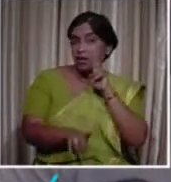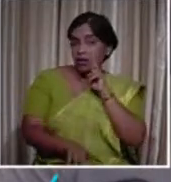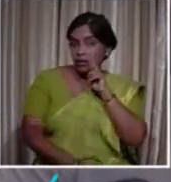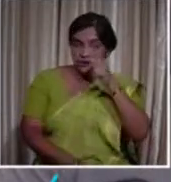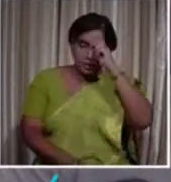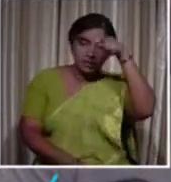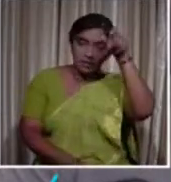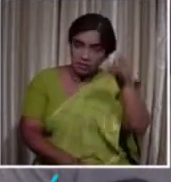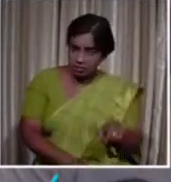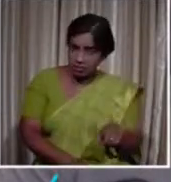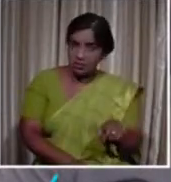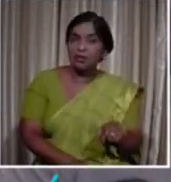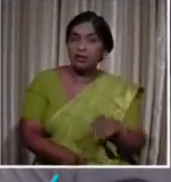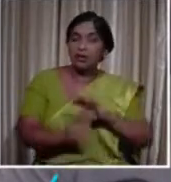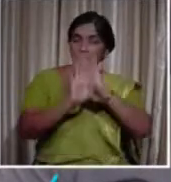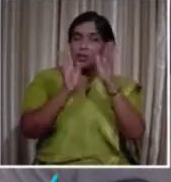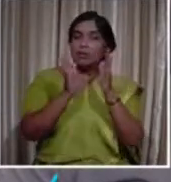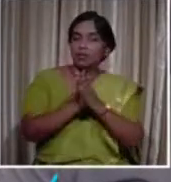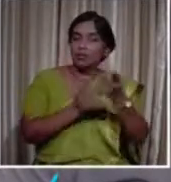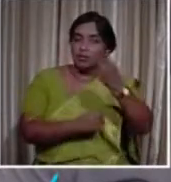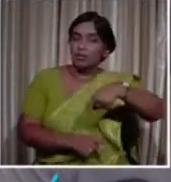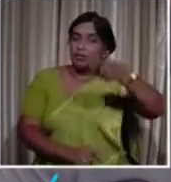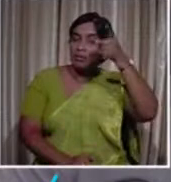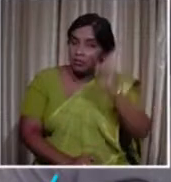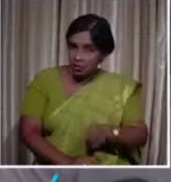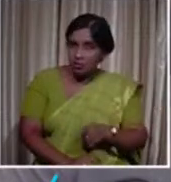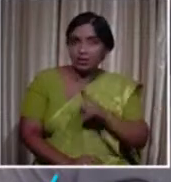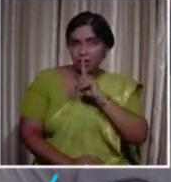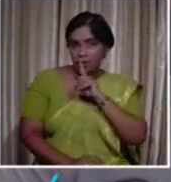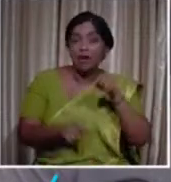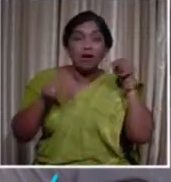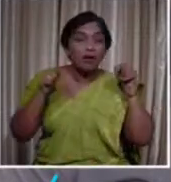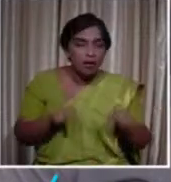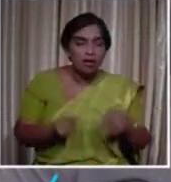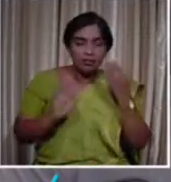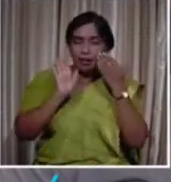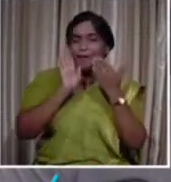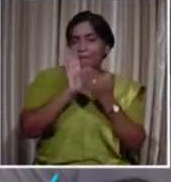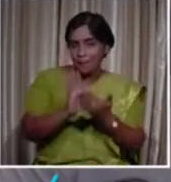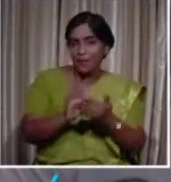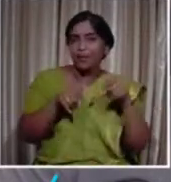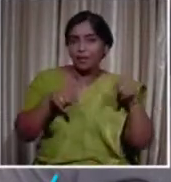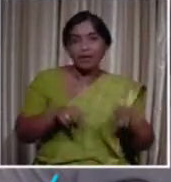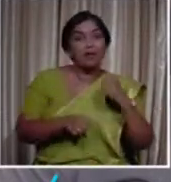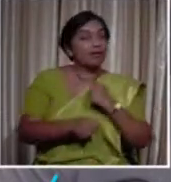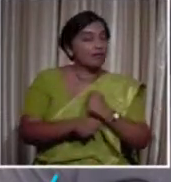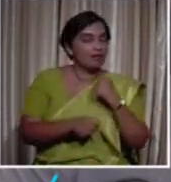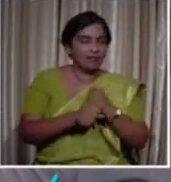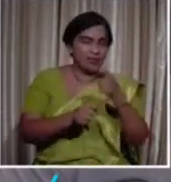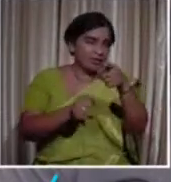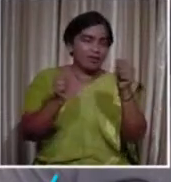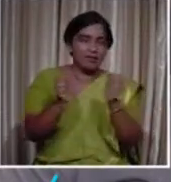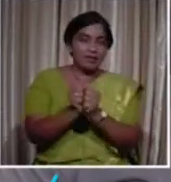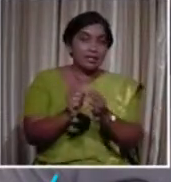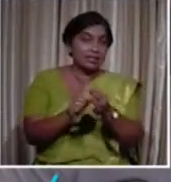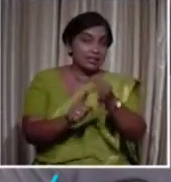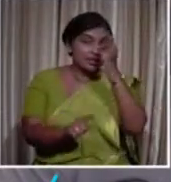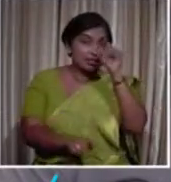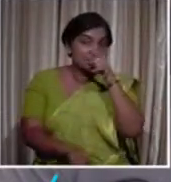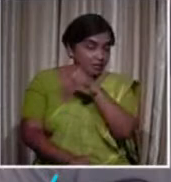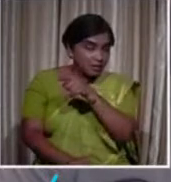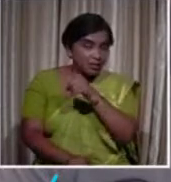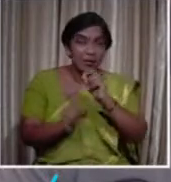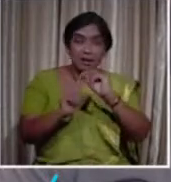වික්‍රමසිංහ මැතිතුමාත් සියලු දෙනාගේ එකඟතාවයක් තිබුණයි කියලා. නමුත් අද පෙන්නවා මේ ආණ්ඩුව කරන්නේ